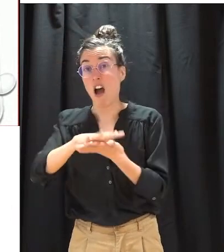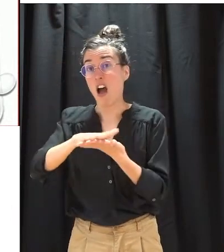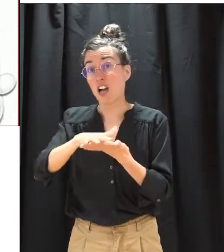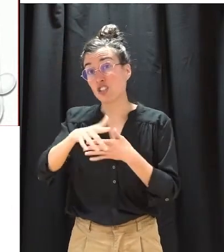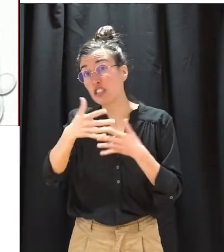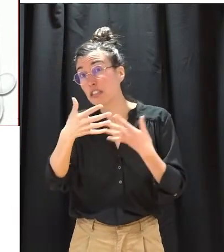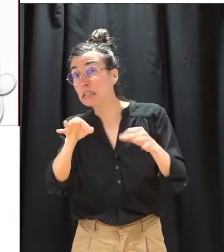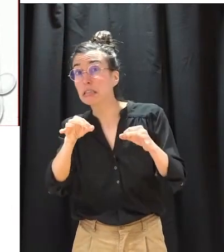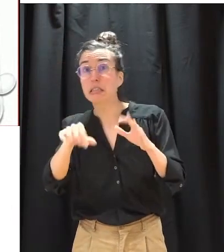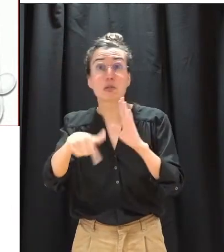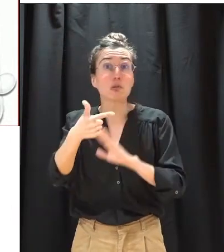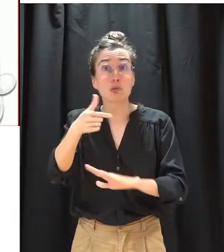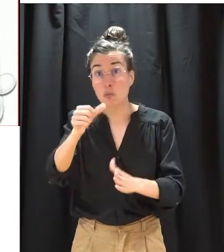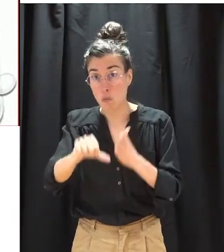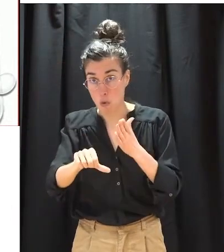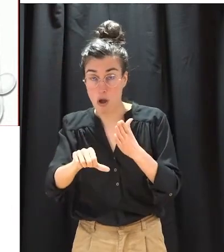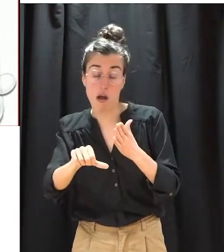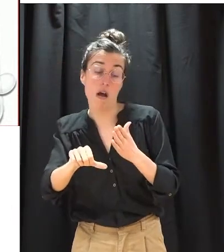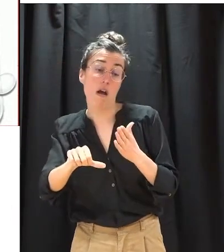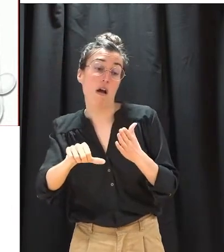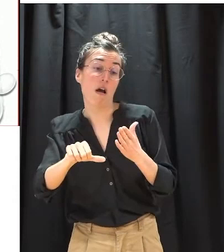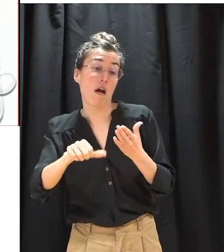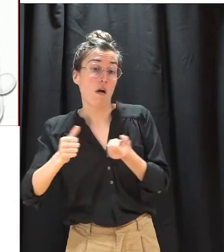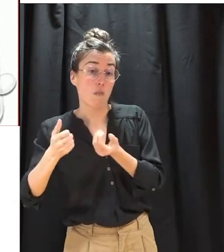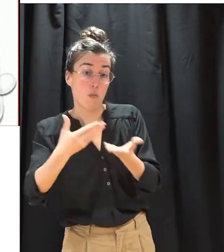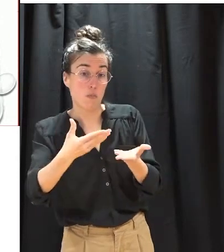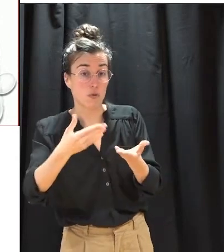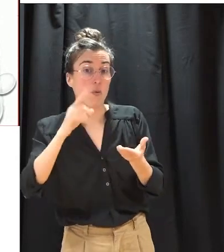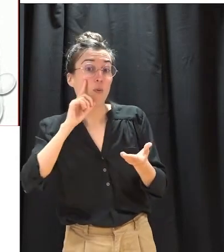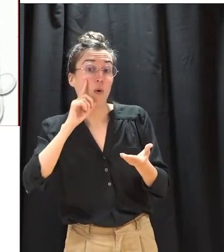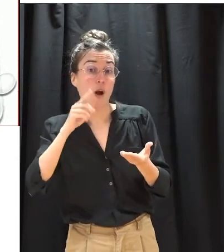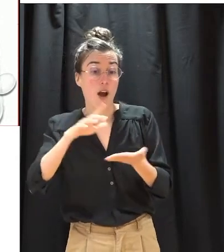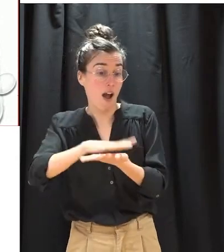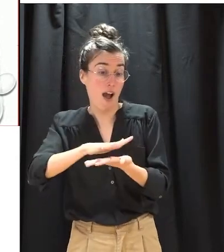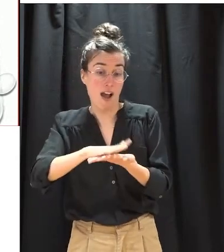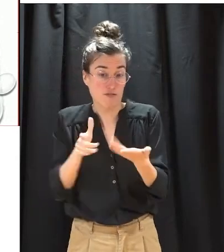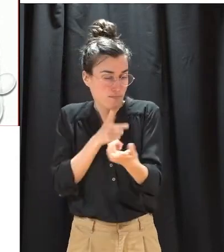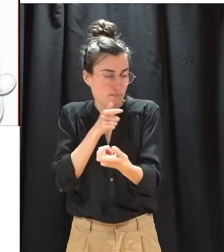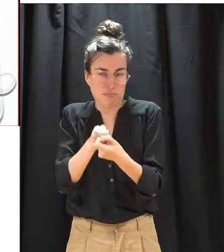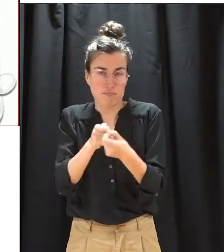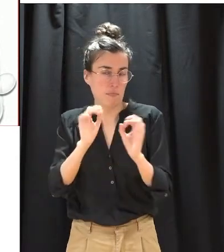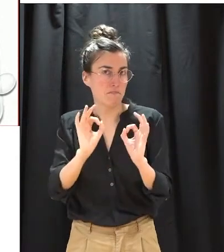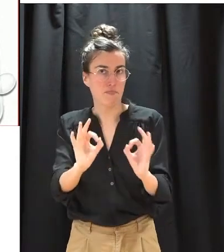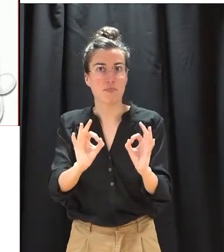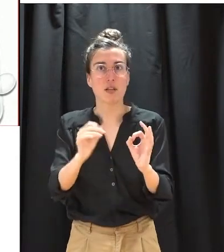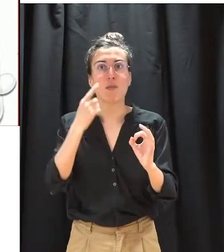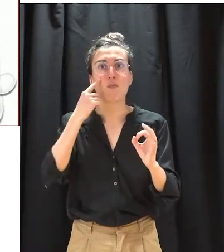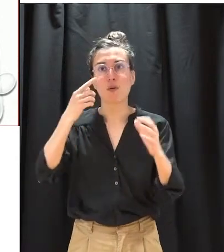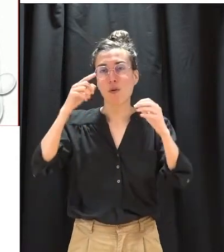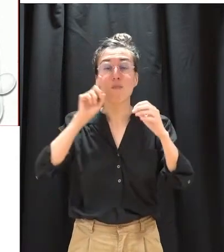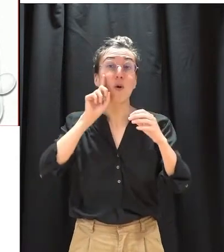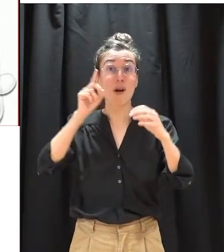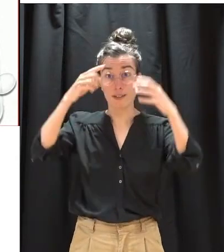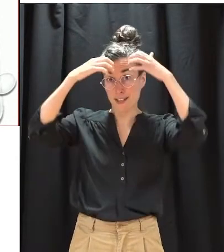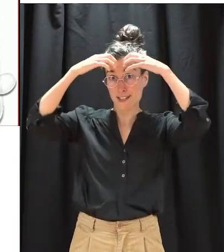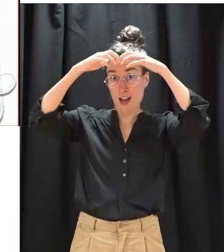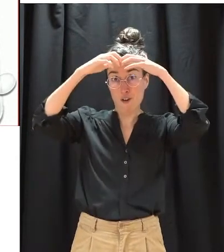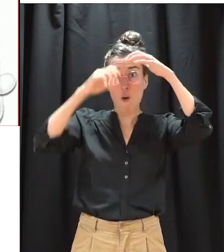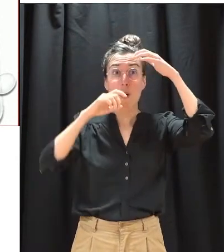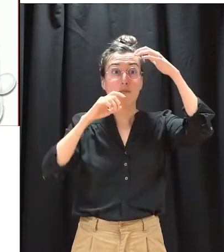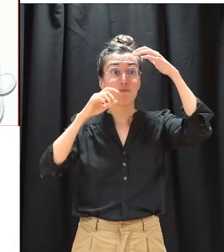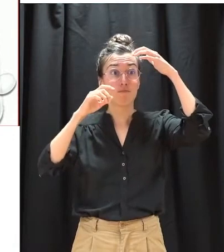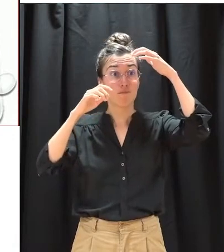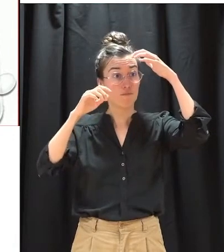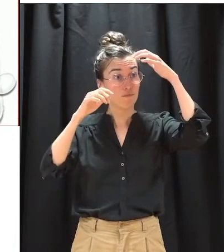moment optimal, étant donné la plasticité cérébrale, et donc pour ensuite réussir à mettre en place le mieux possible un